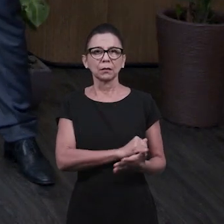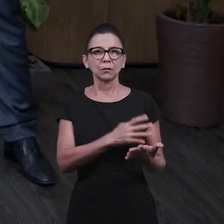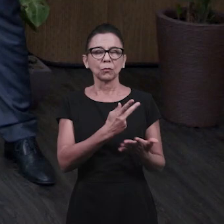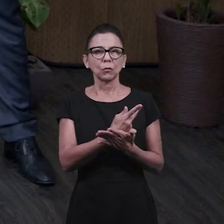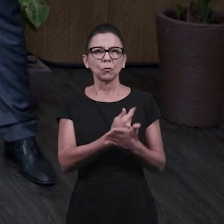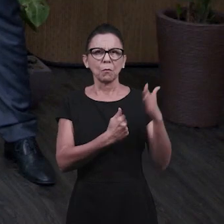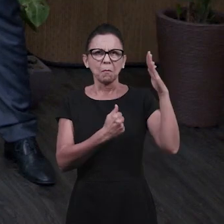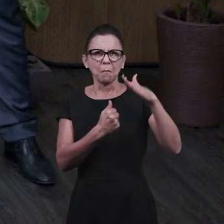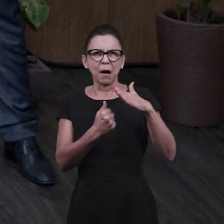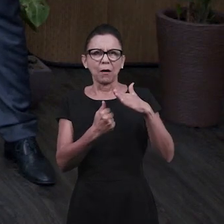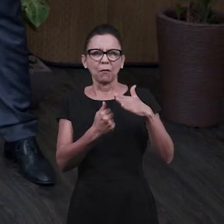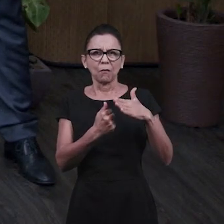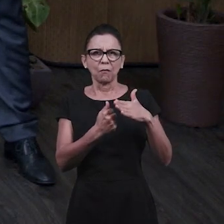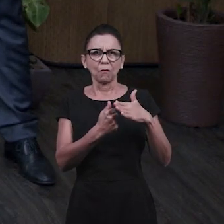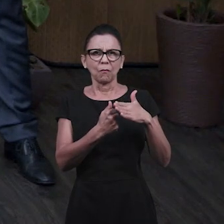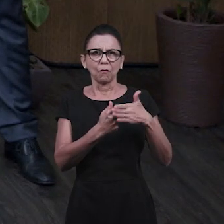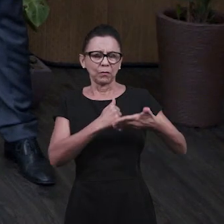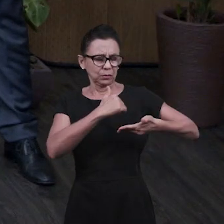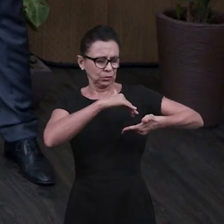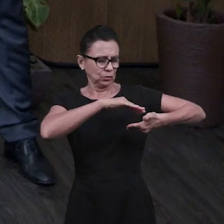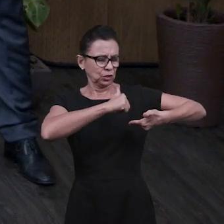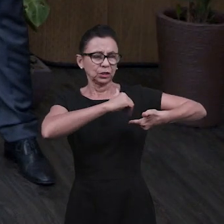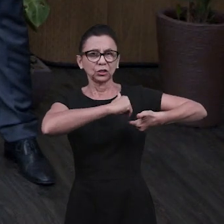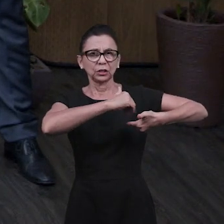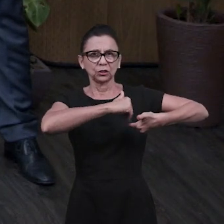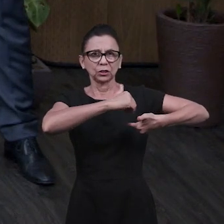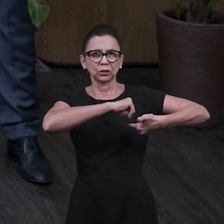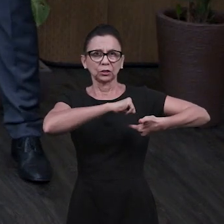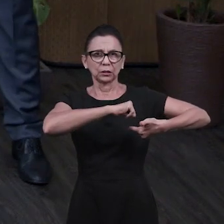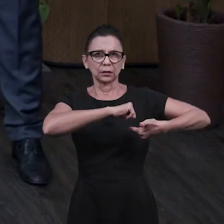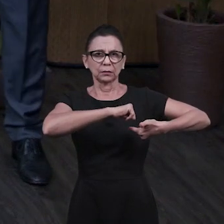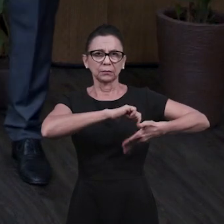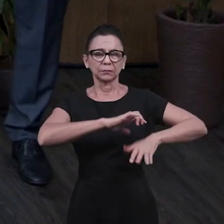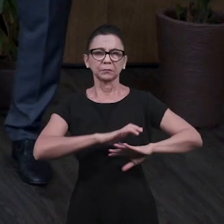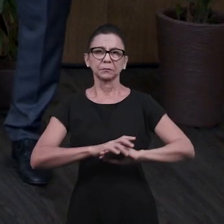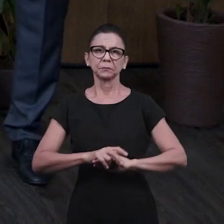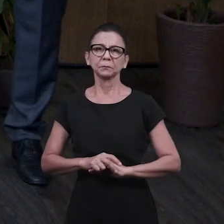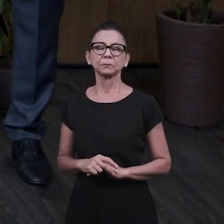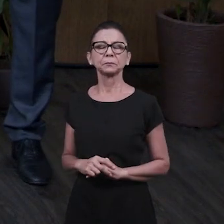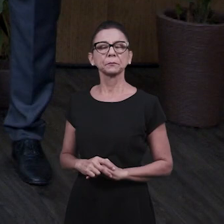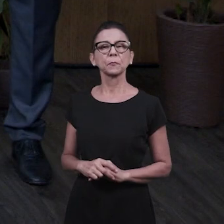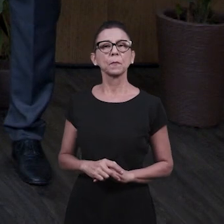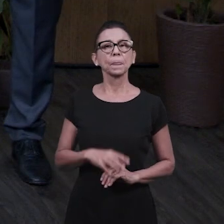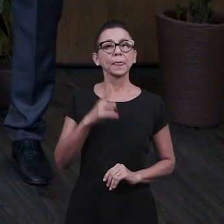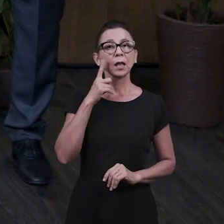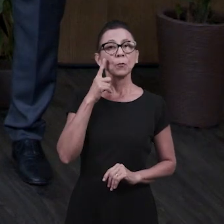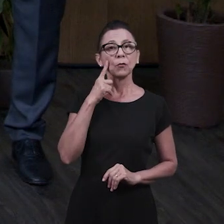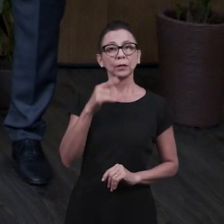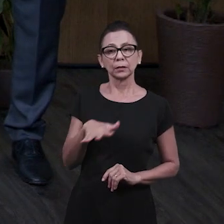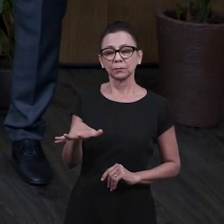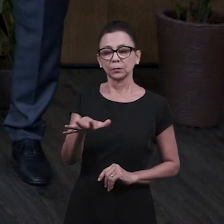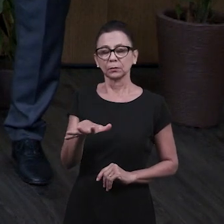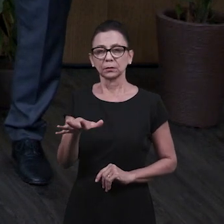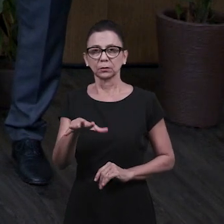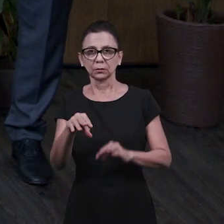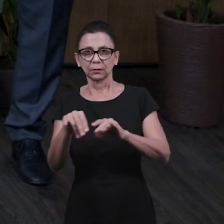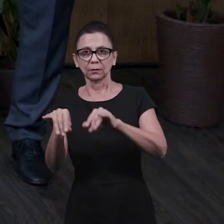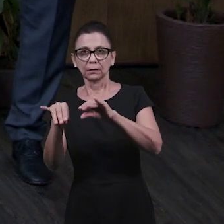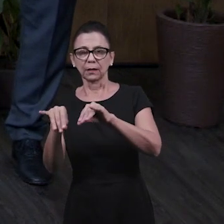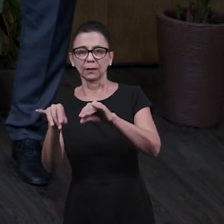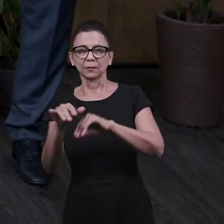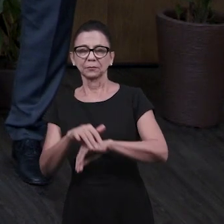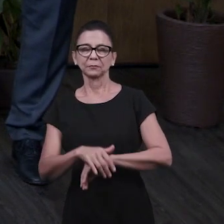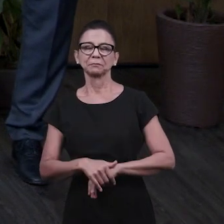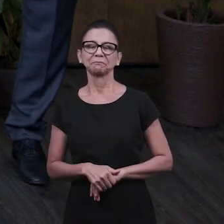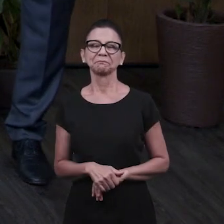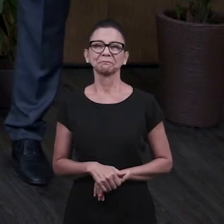Nous allons passer un terrain où la sémence a été lancée et qui aussi ne porte pas de fruits, qui